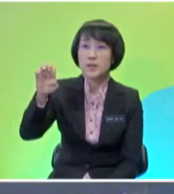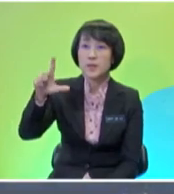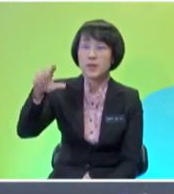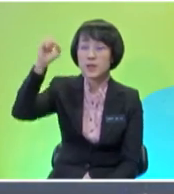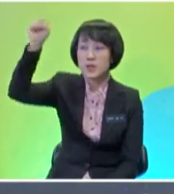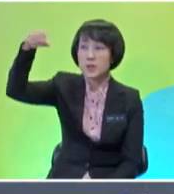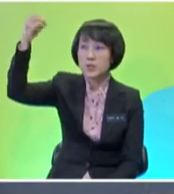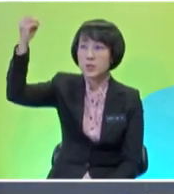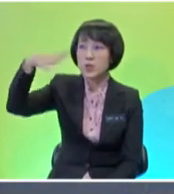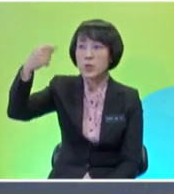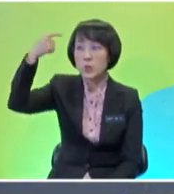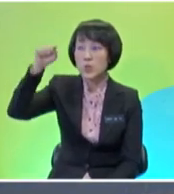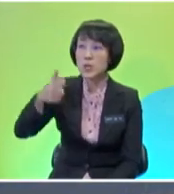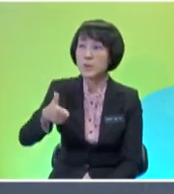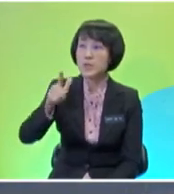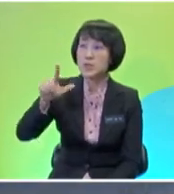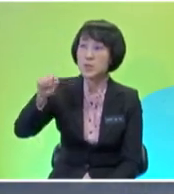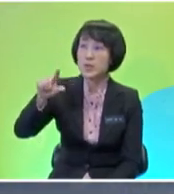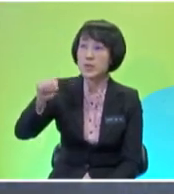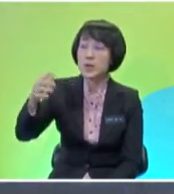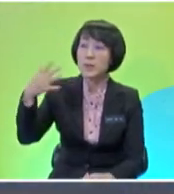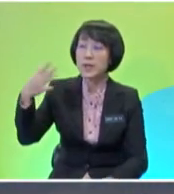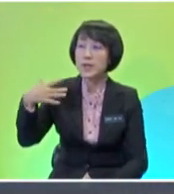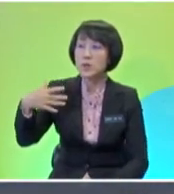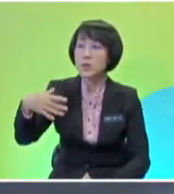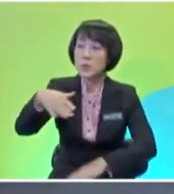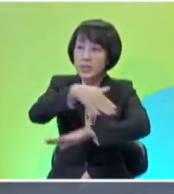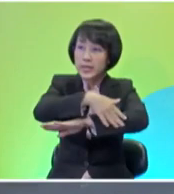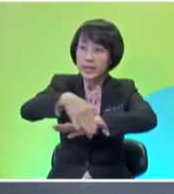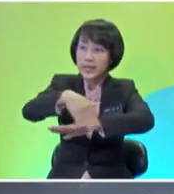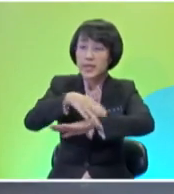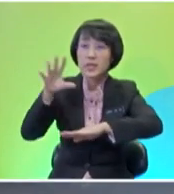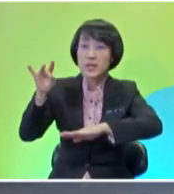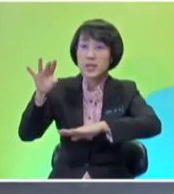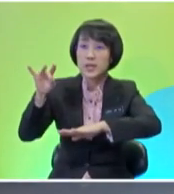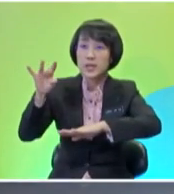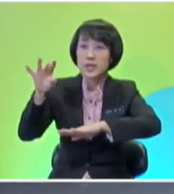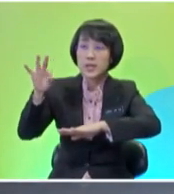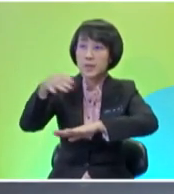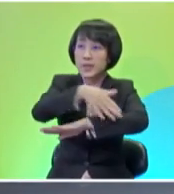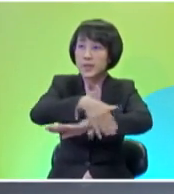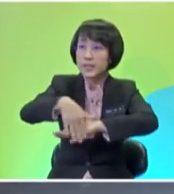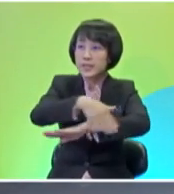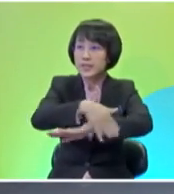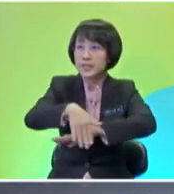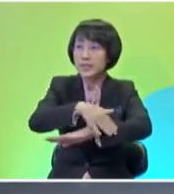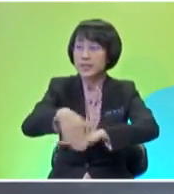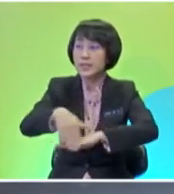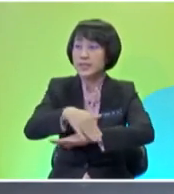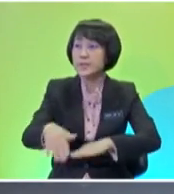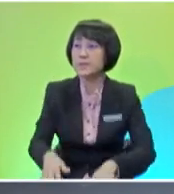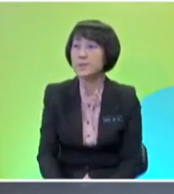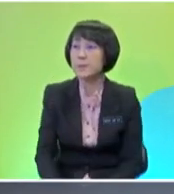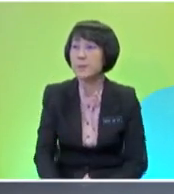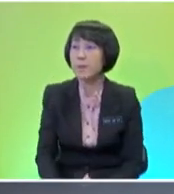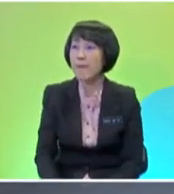panas untuk lekatkan bahagian sisi dia. Oh, sebab sekarang ni kalau anda boleh lihat memang tengah bergoyang-goyang. Dia bergerak-gerak kan. Jadi